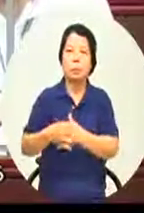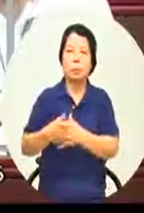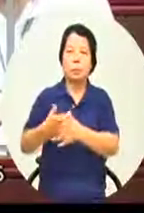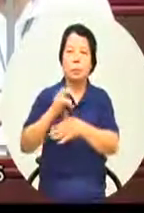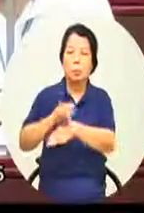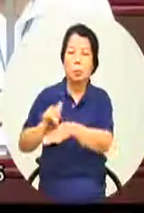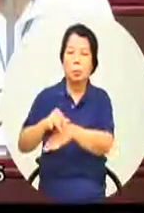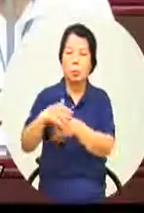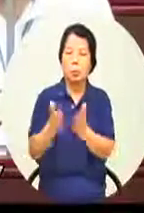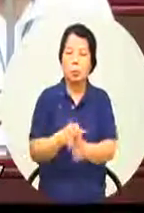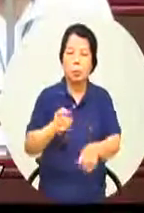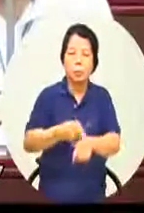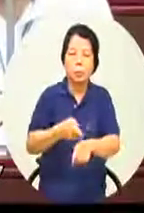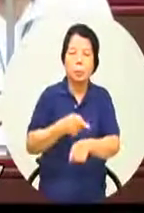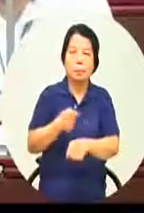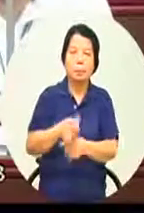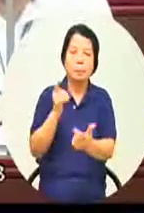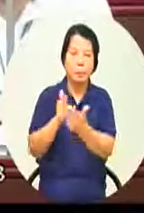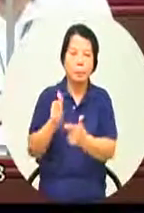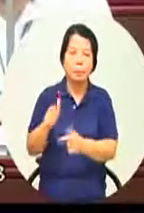准备或是习惯。